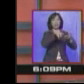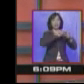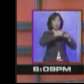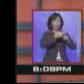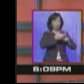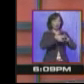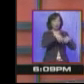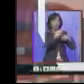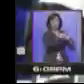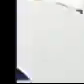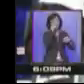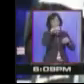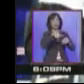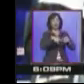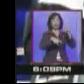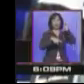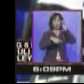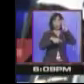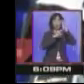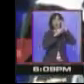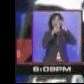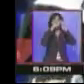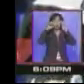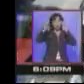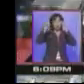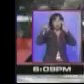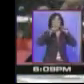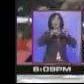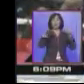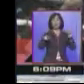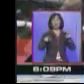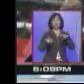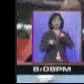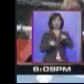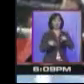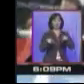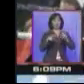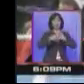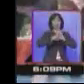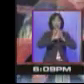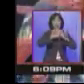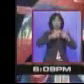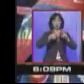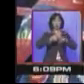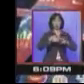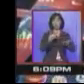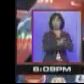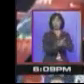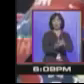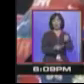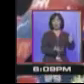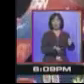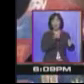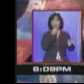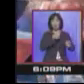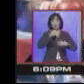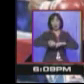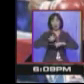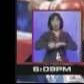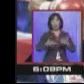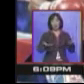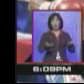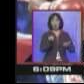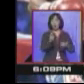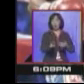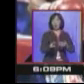Pacquiao-Bradley. Pero paglilinaw ng WBO, hindi intensyon ng rescoring na patunayang nagkamali ang mga hurado ng laban o kaya